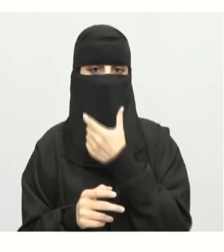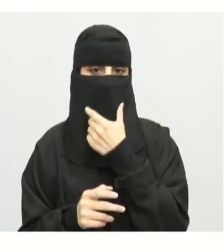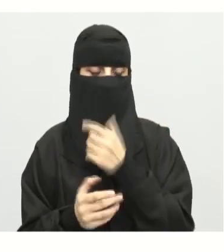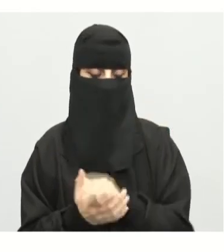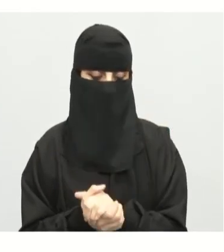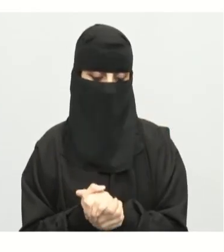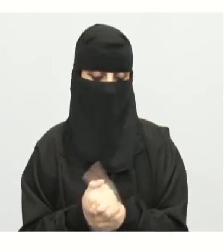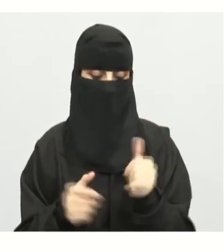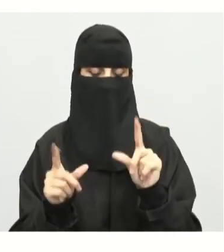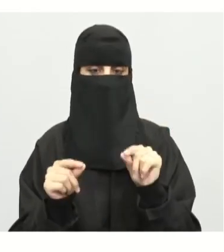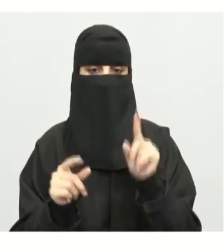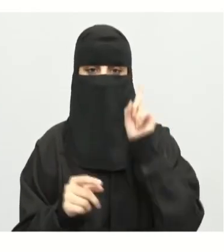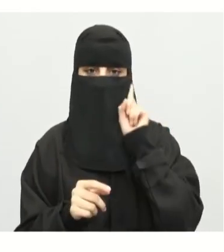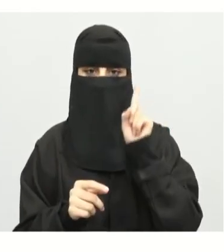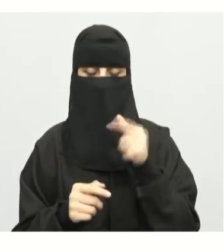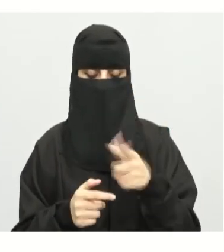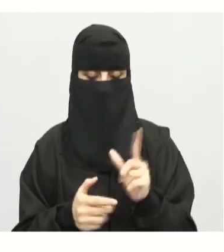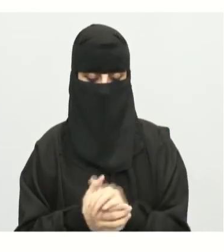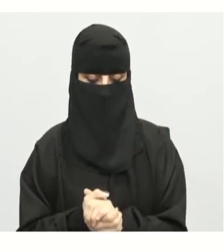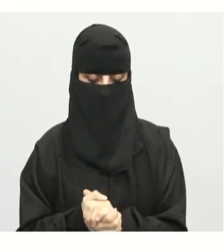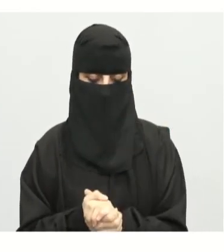ممتاز في المدينه المنوره